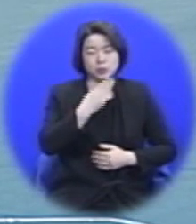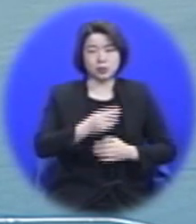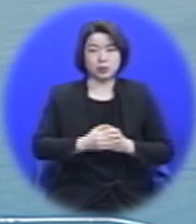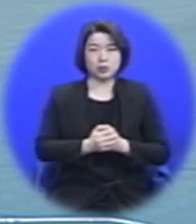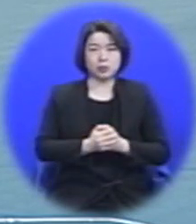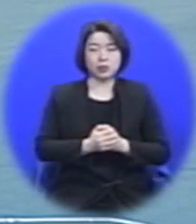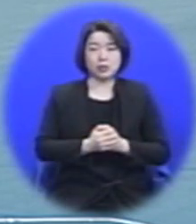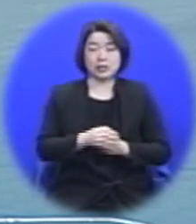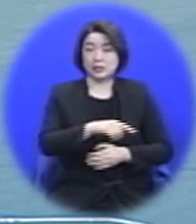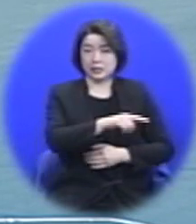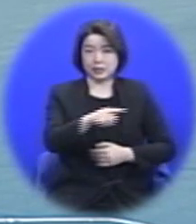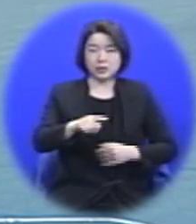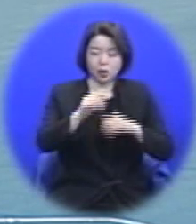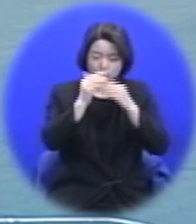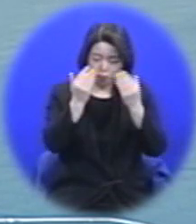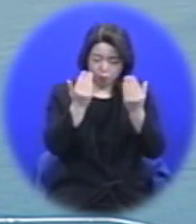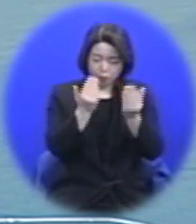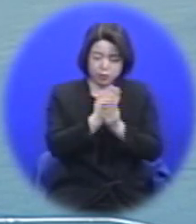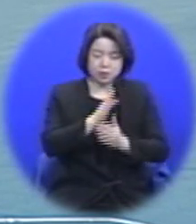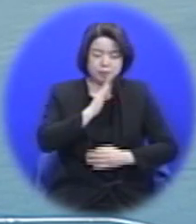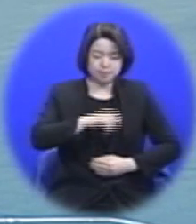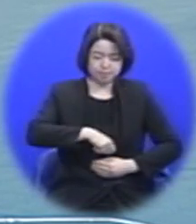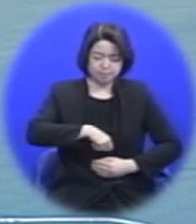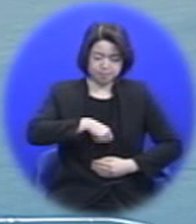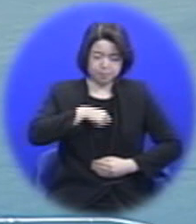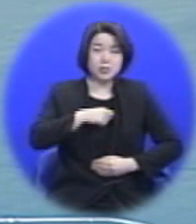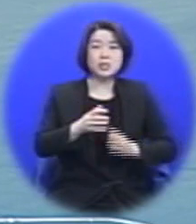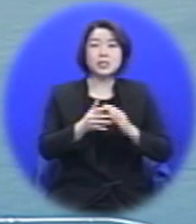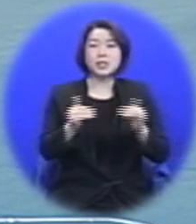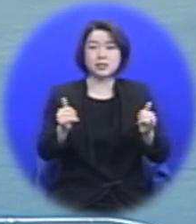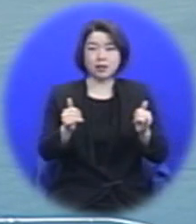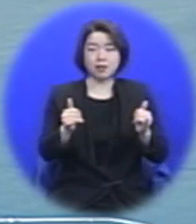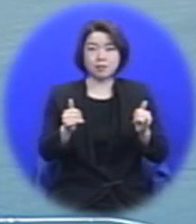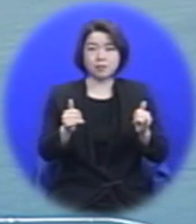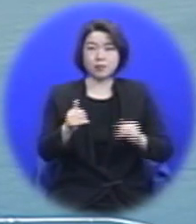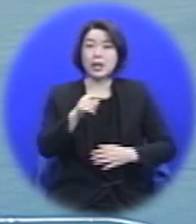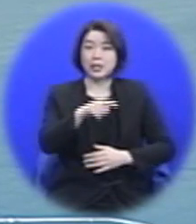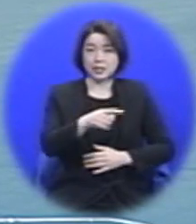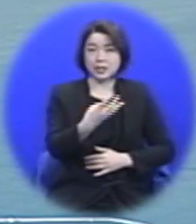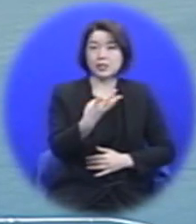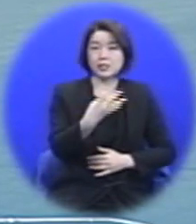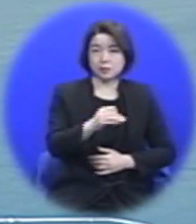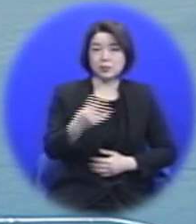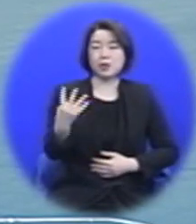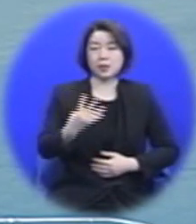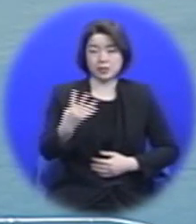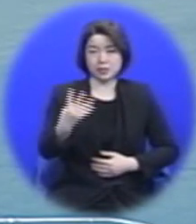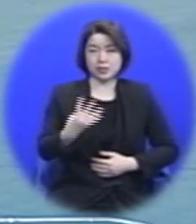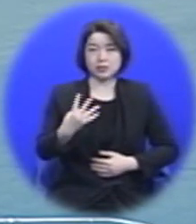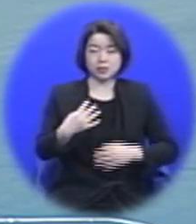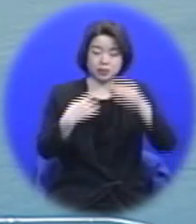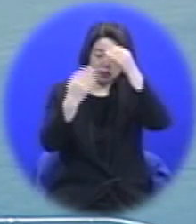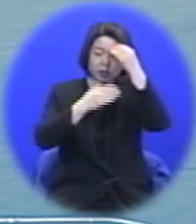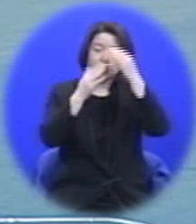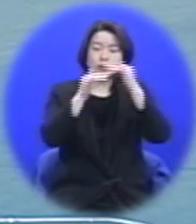그들은 정말 온전히 신실한 사람들입니다. 이것이 14만 4천 명 성도를